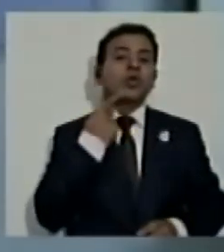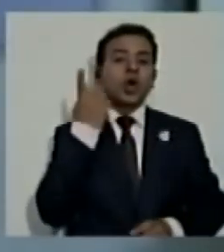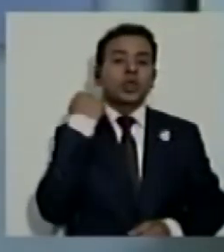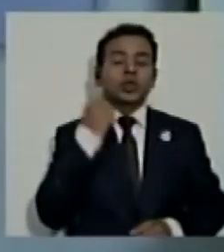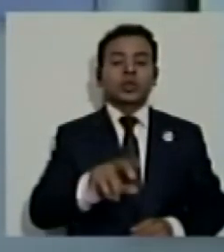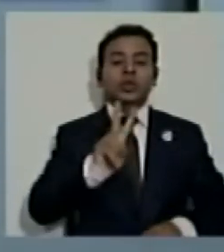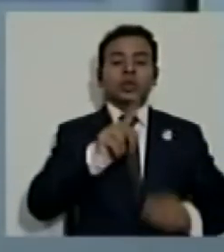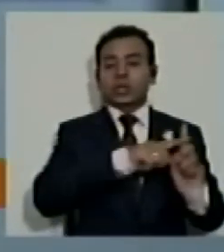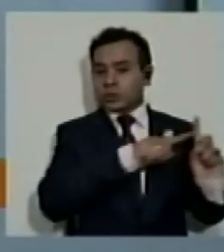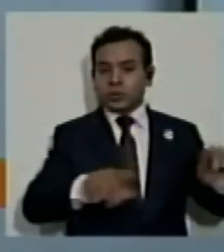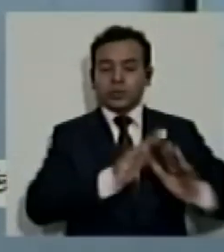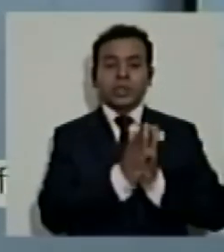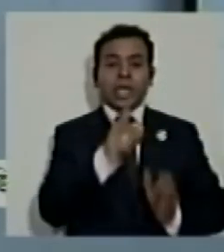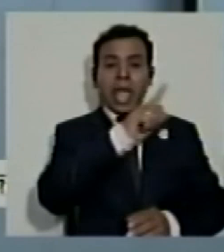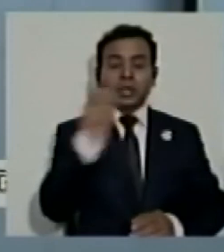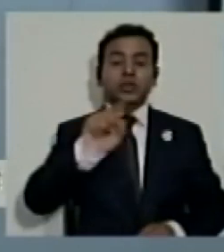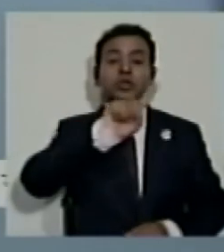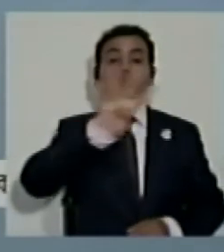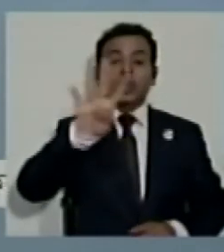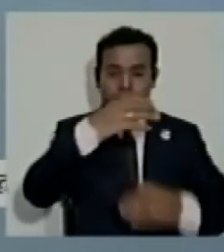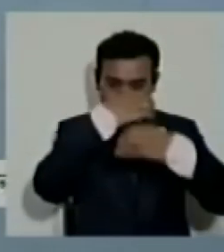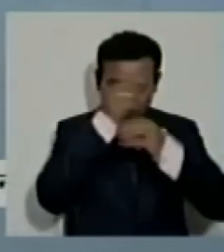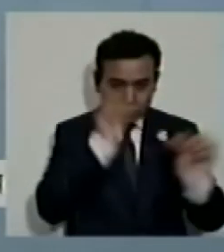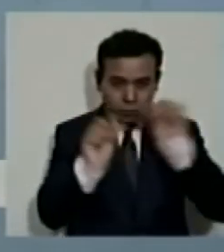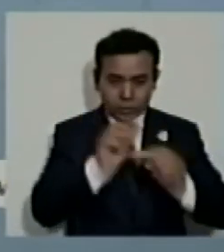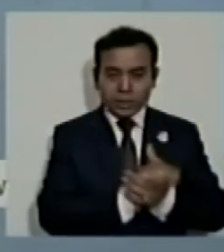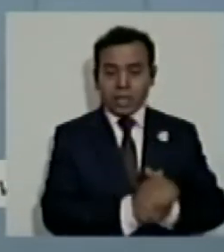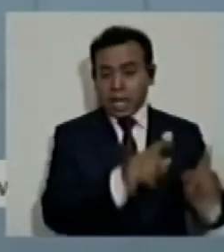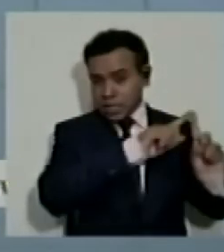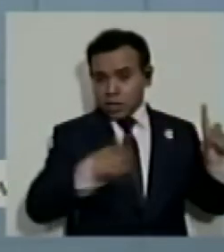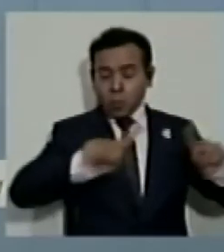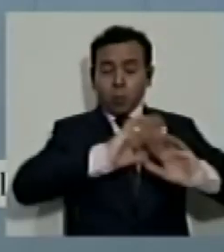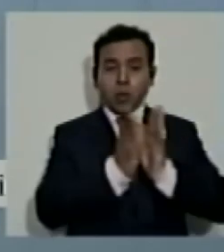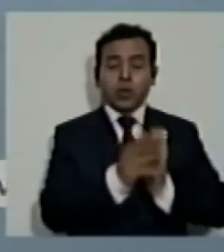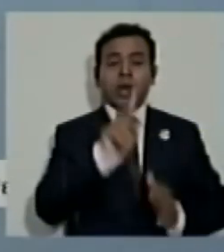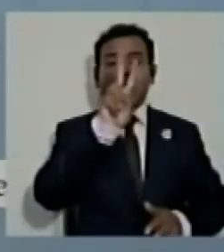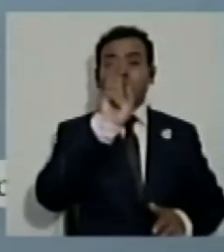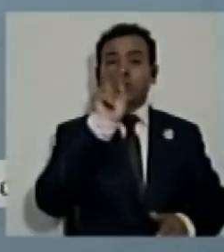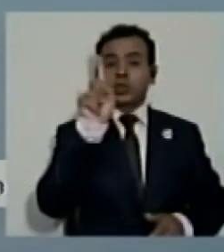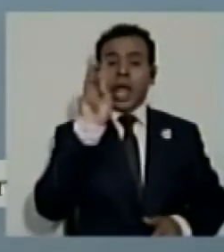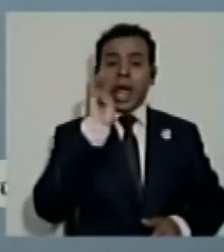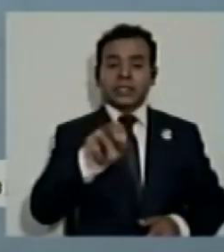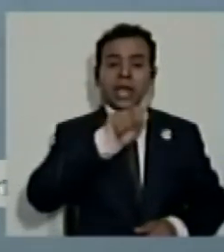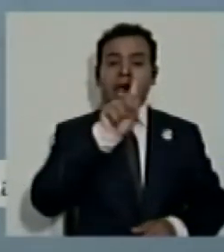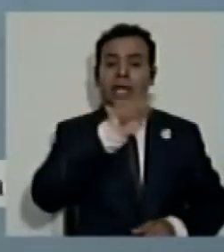পরীক্ষা করেছি 21,191টি। 24 ঘন্টায় শনাক্ত হয়েছে 306 জন এবং এ পর্যন্ত